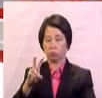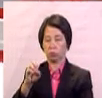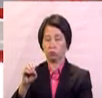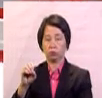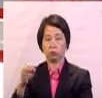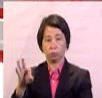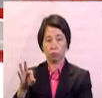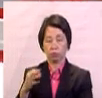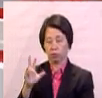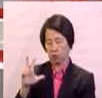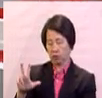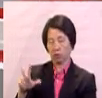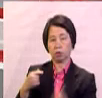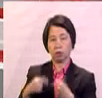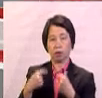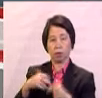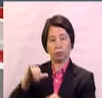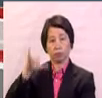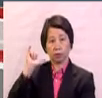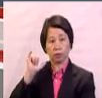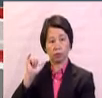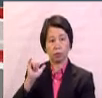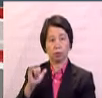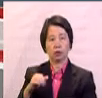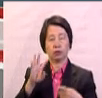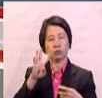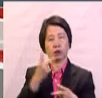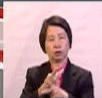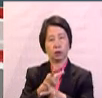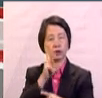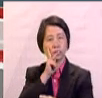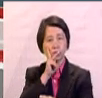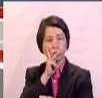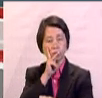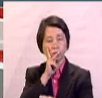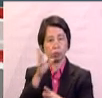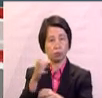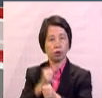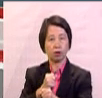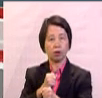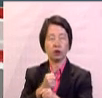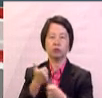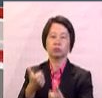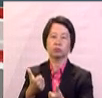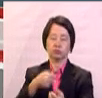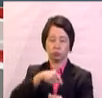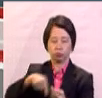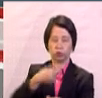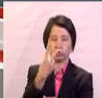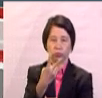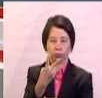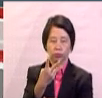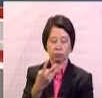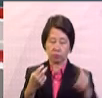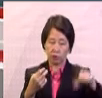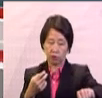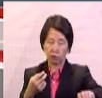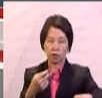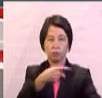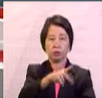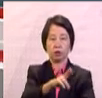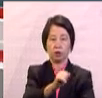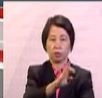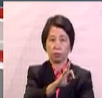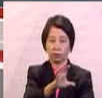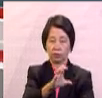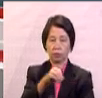2019, tiga perlawanan berlangsung semalam menyaksikan hanya juara 4 kali Kedah berjaya membawa bekalan selesa ke pos yang kedua, menumpaskan PKNFC